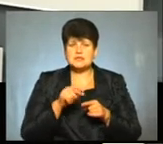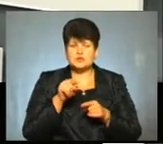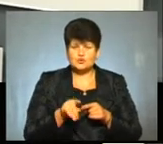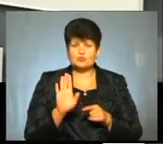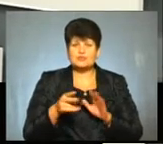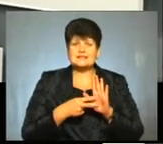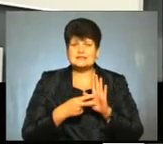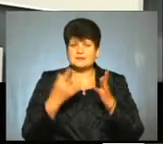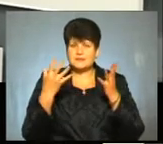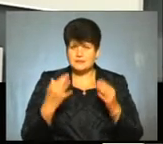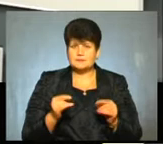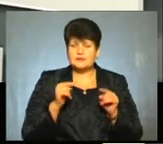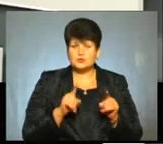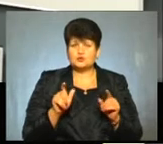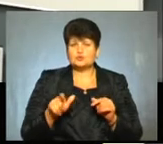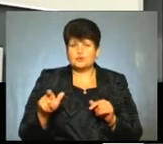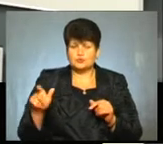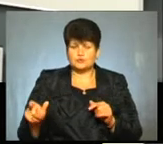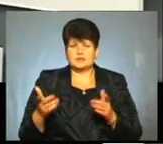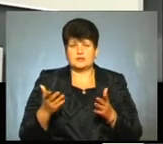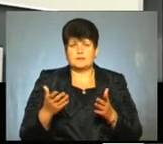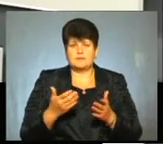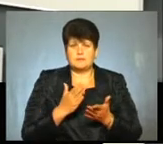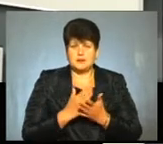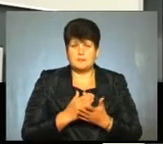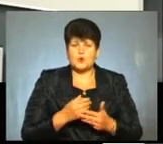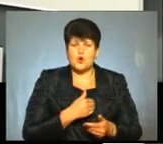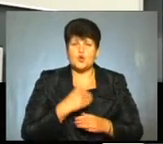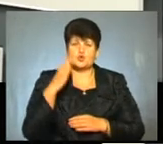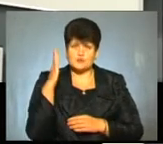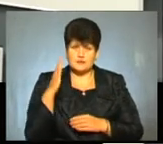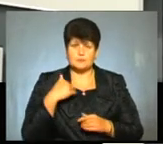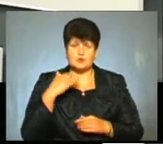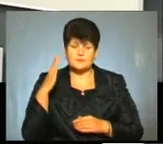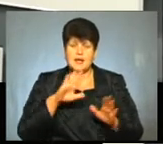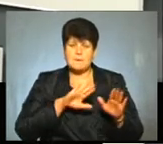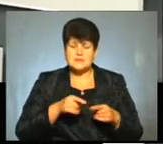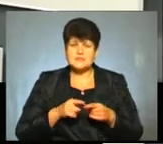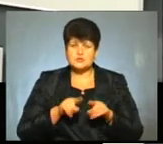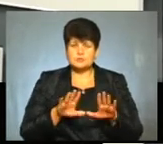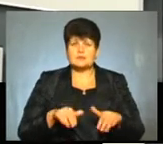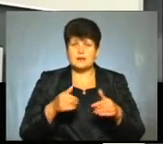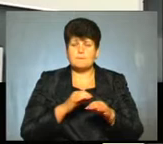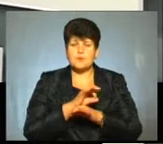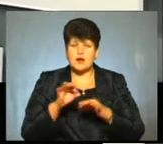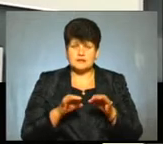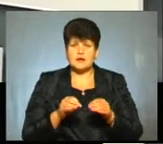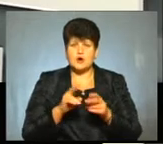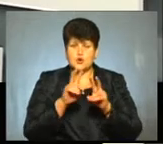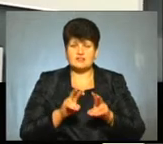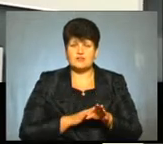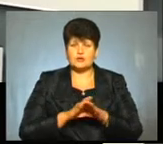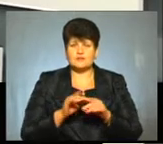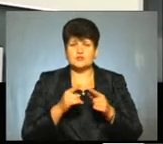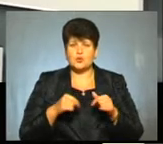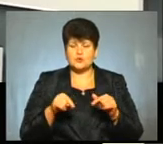ми виділяємо 7 днів для того, щоб люди за них, хто там мав ще проголосувати, проголосує. А після цього ми видаємо ці проекти на розгляд